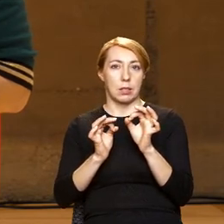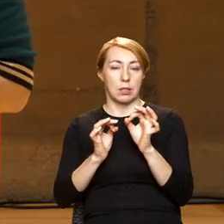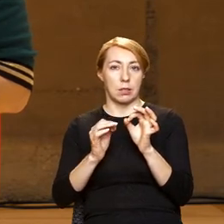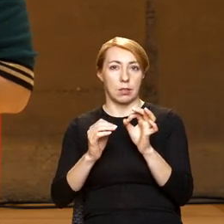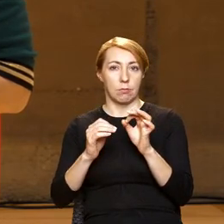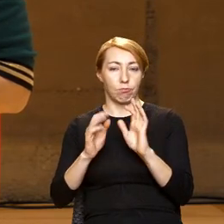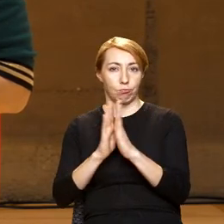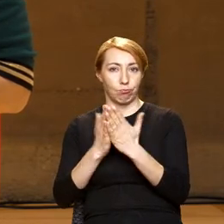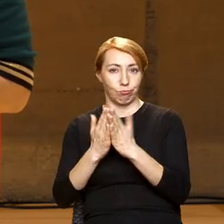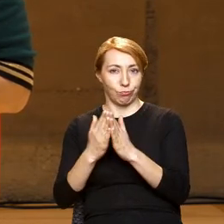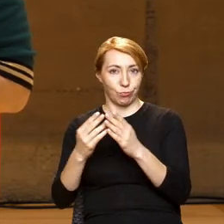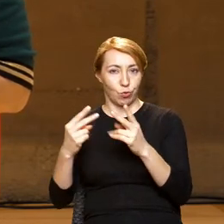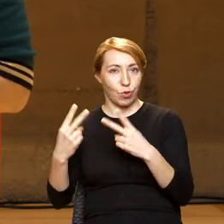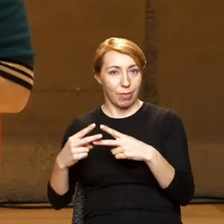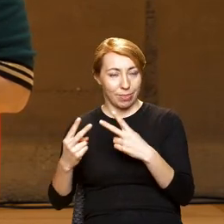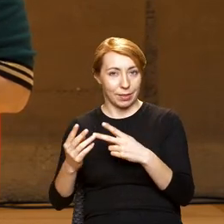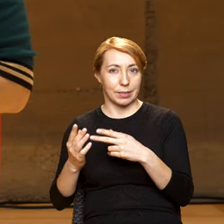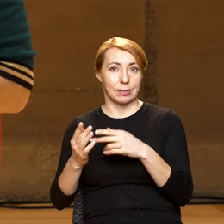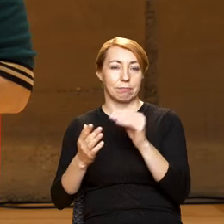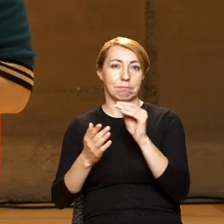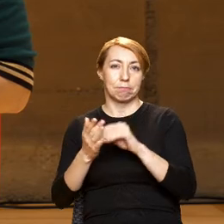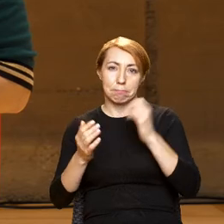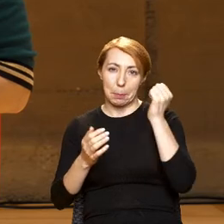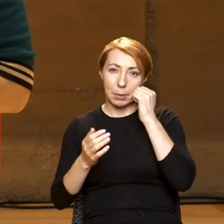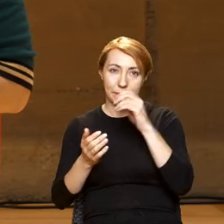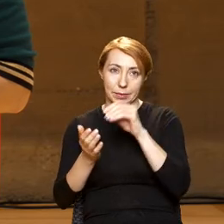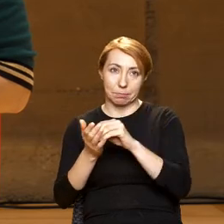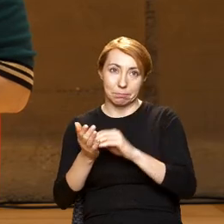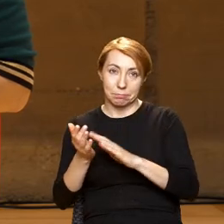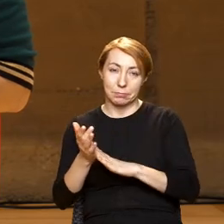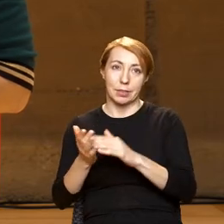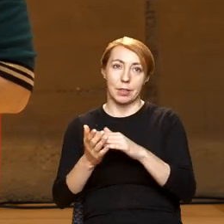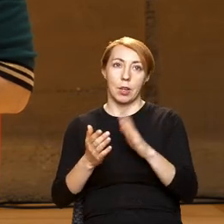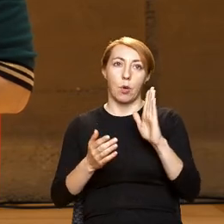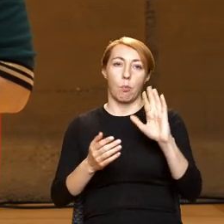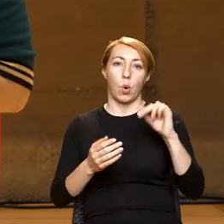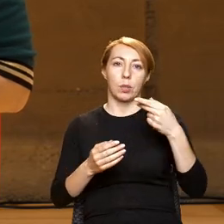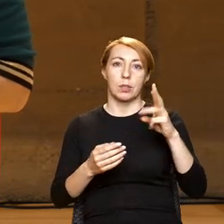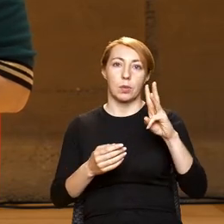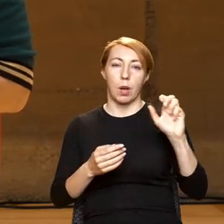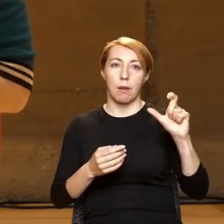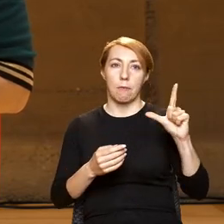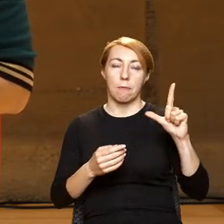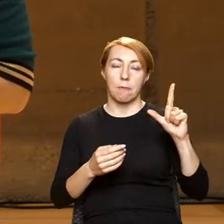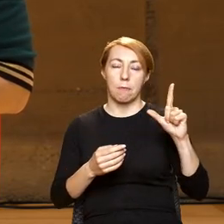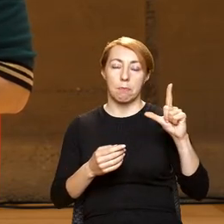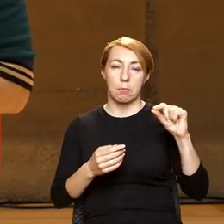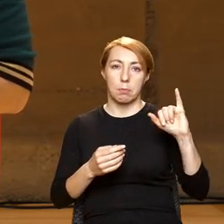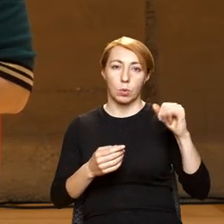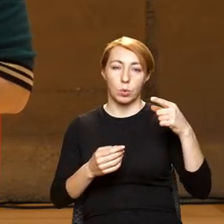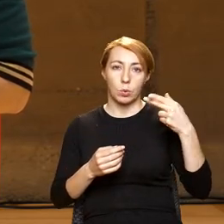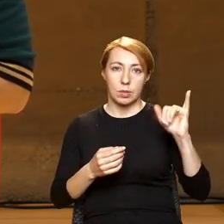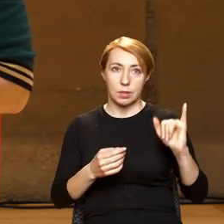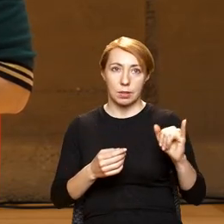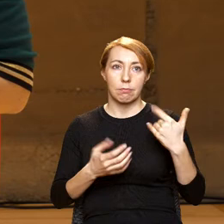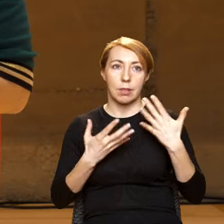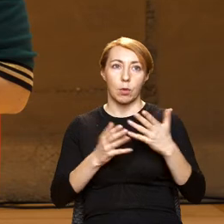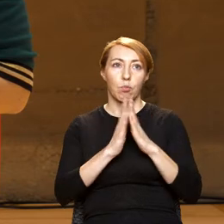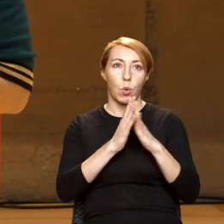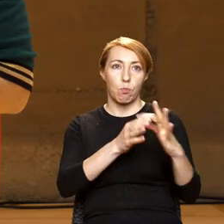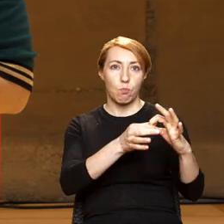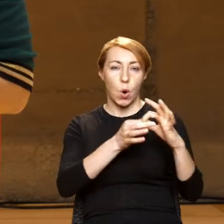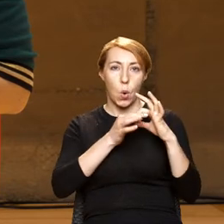dziennika, młodzieńczego dziennika Bronisława Piłsudskiego. Dlatego poprosiłabym o połączenie nas